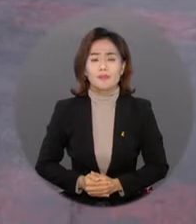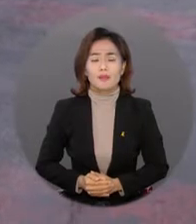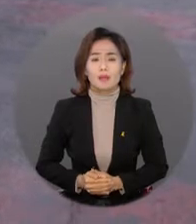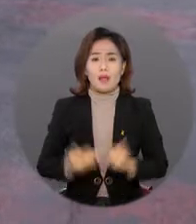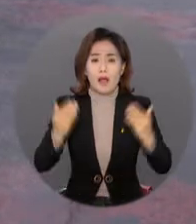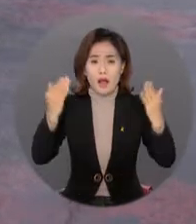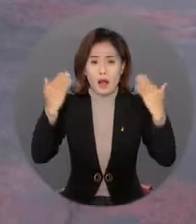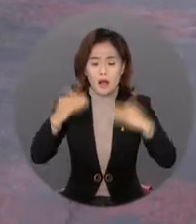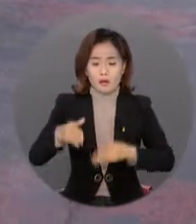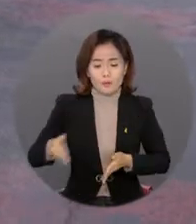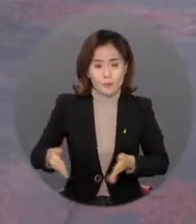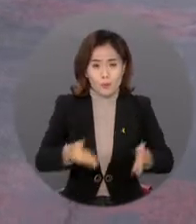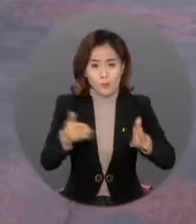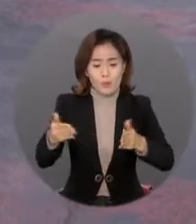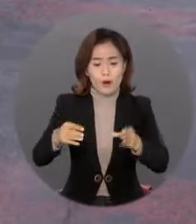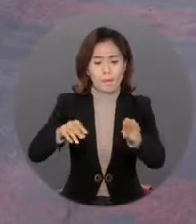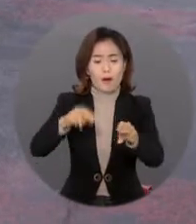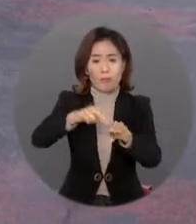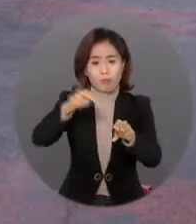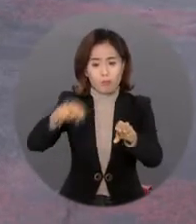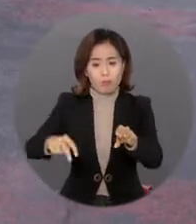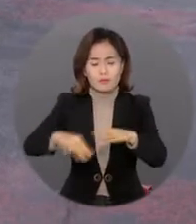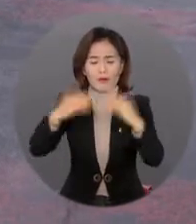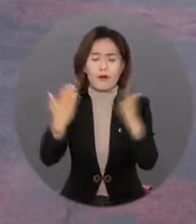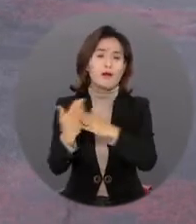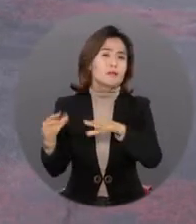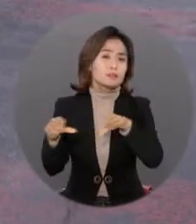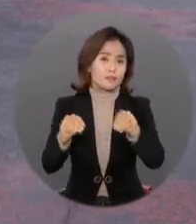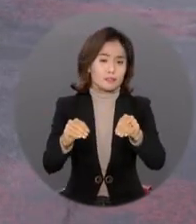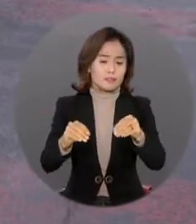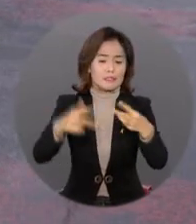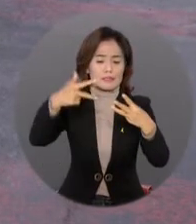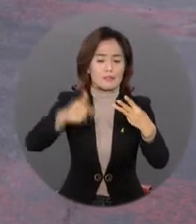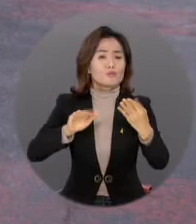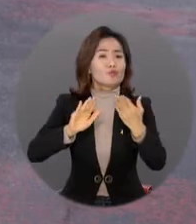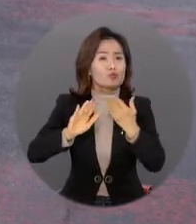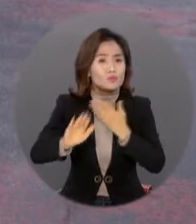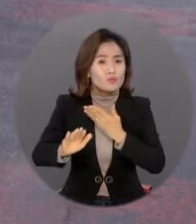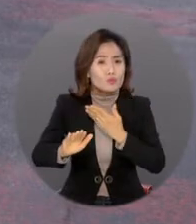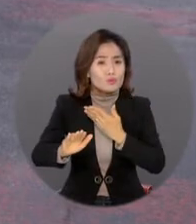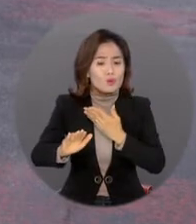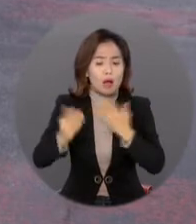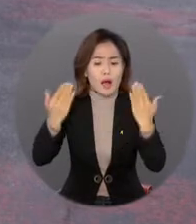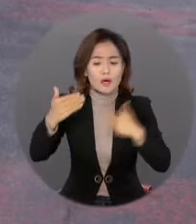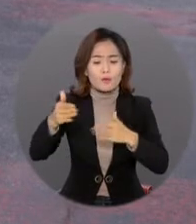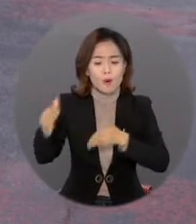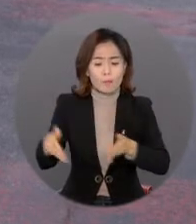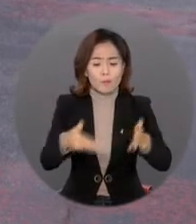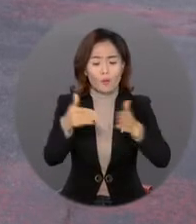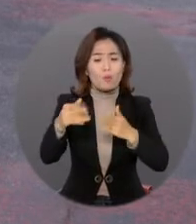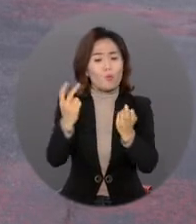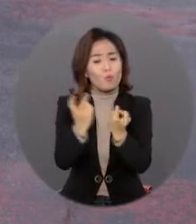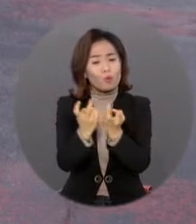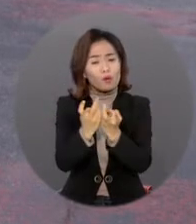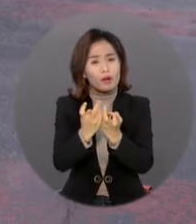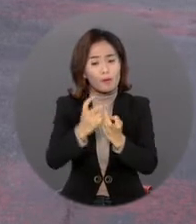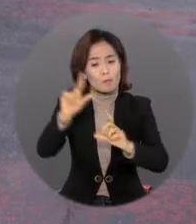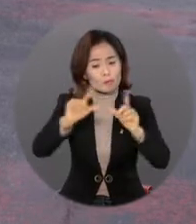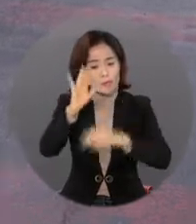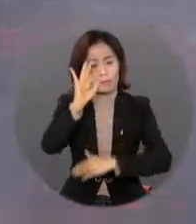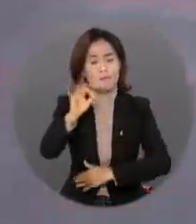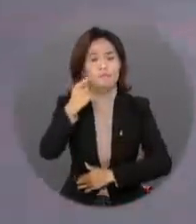스쿨존 주정차가 지난달 21일 전면 금지됐습니다. 3주가 지난 지금 스쿨존은 어떨까요? 현장을 한번